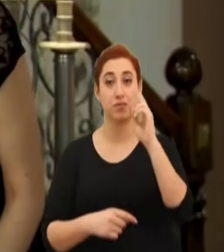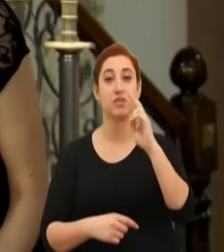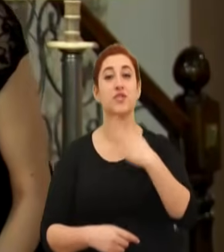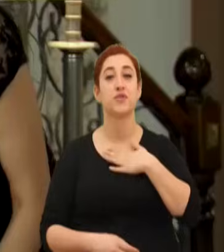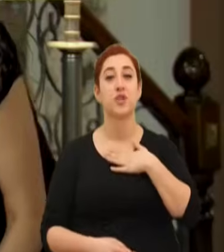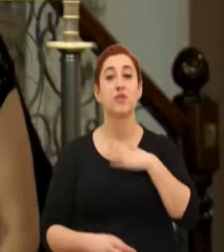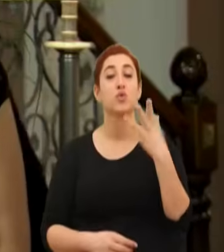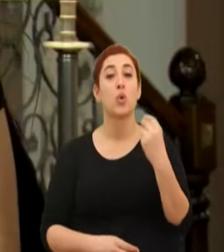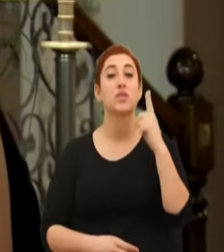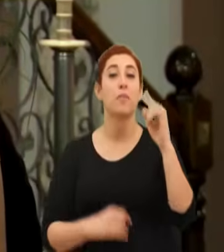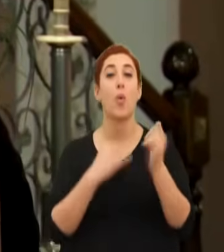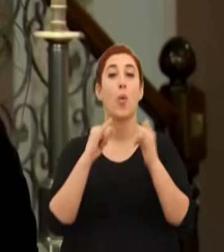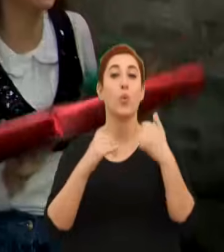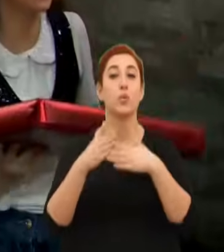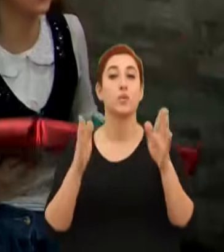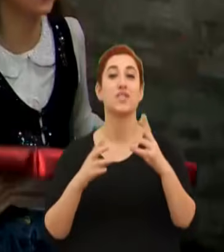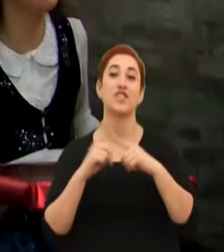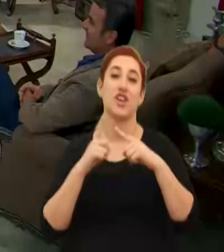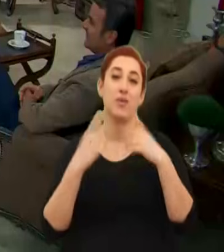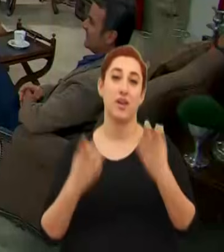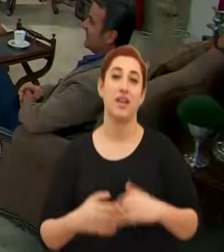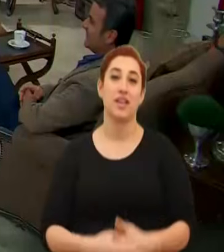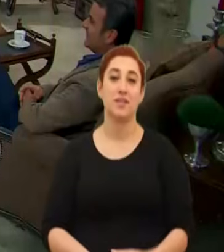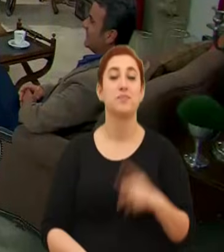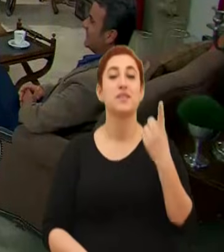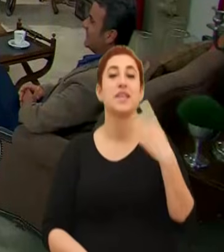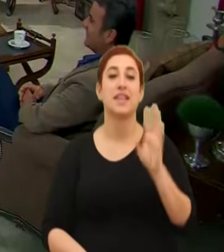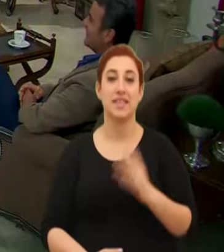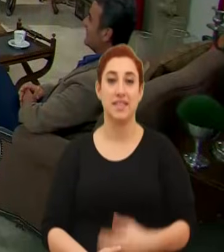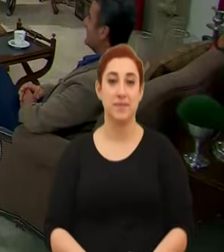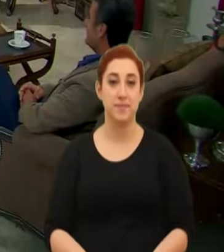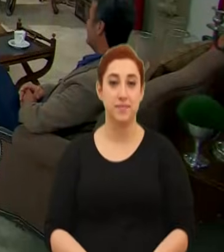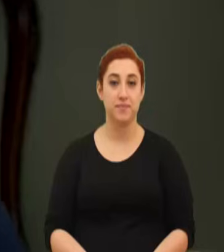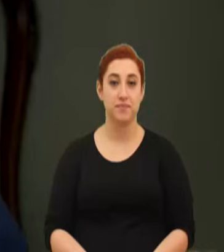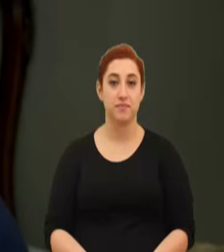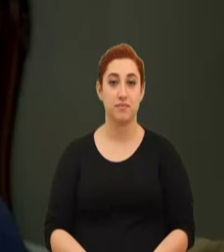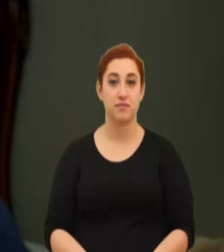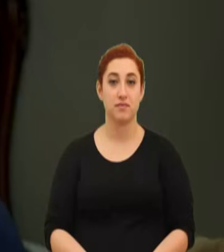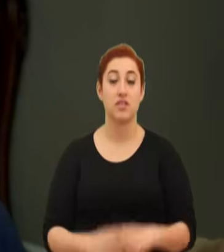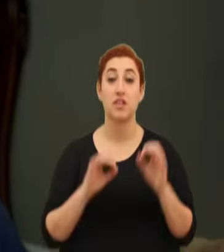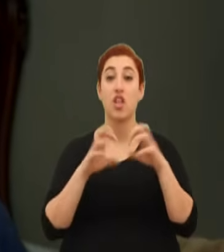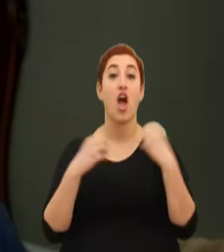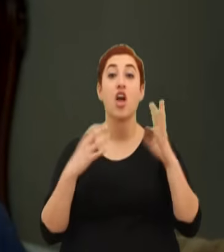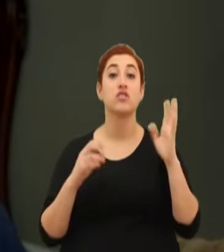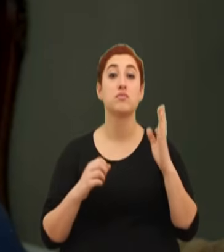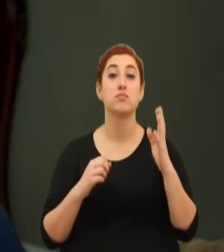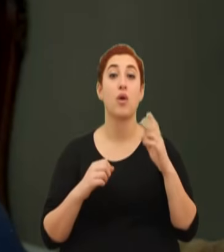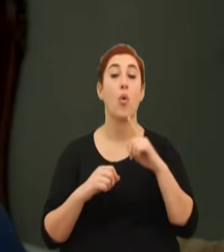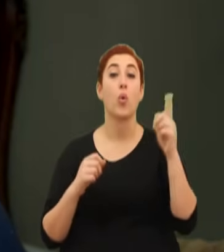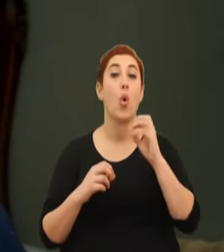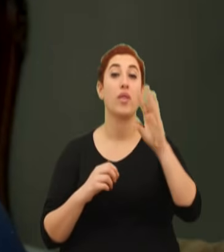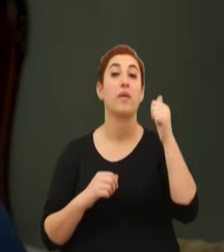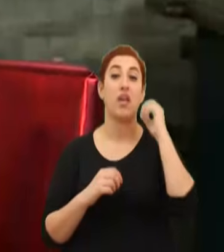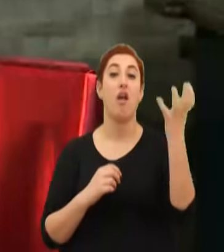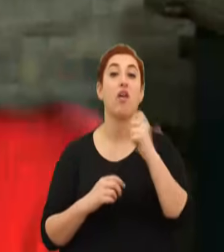senin hayatım. Çok güzel bir oyun kutusu. Teşekkür ederim. Bir şey değil. Sakın açma, sponsor göndermiştir,